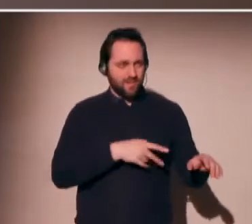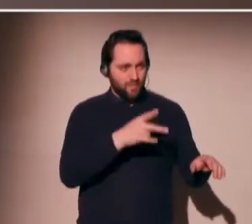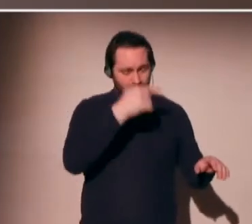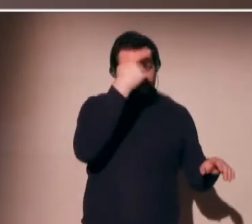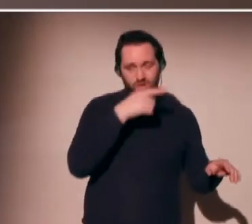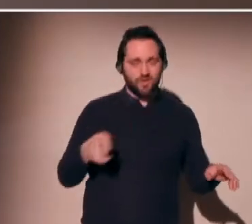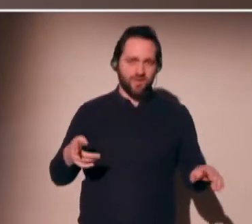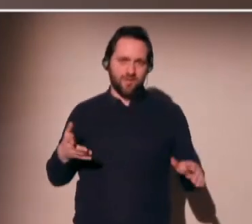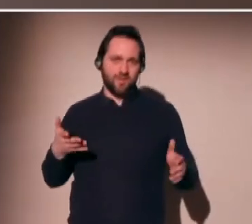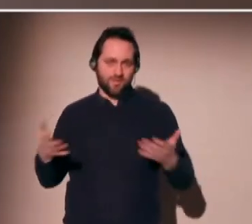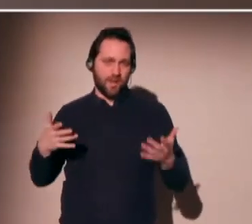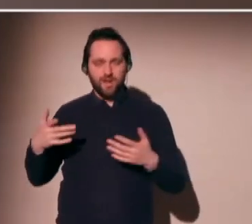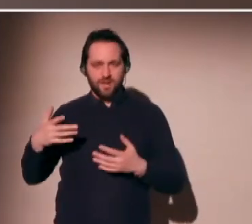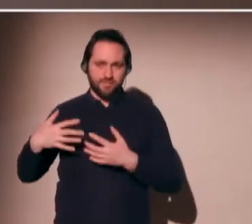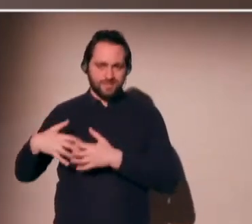votre sentiment sur